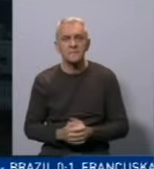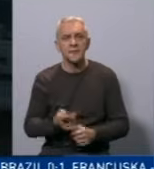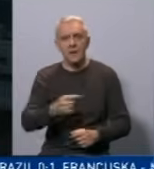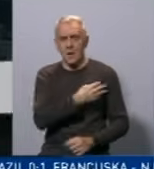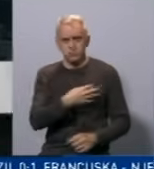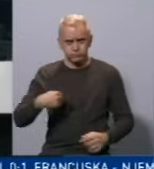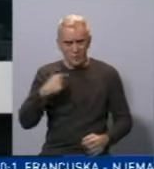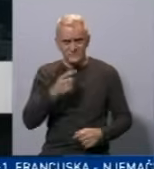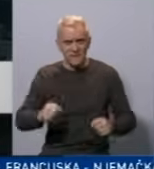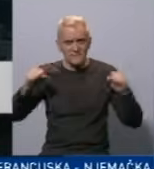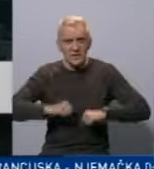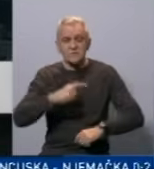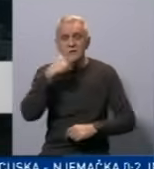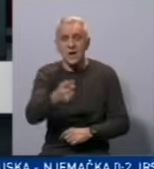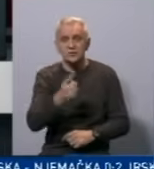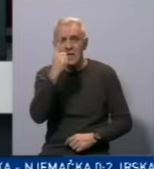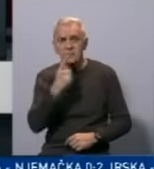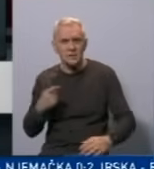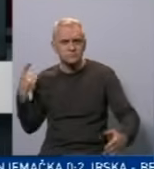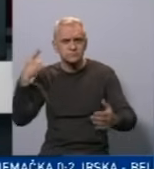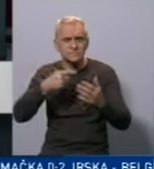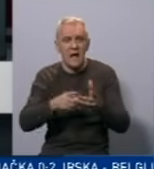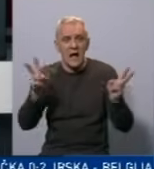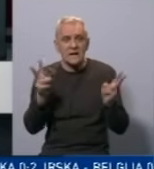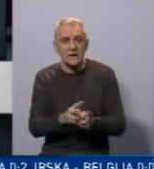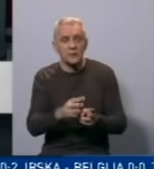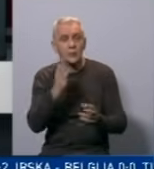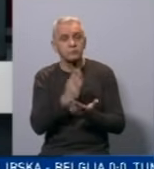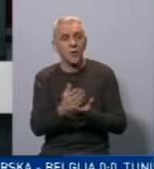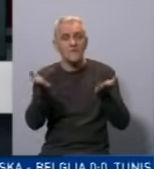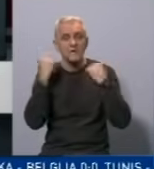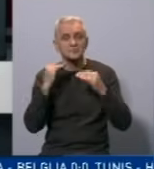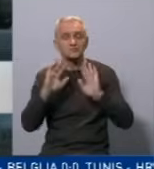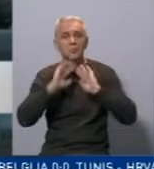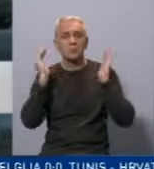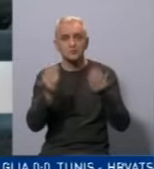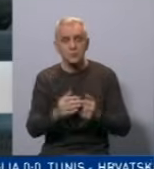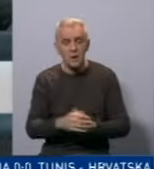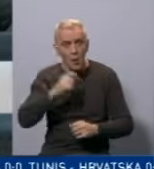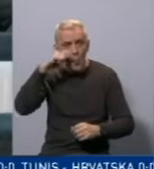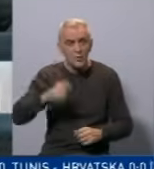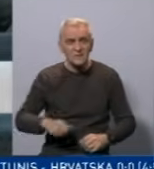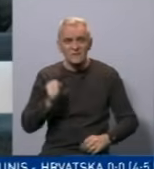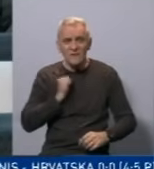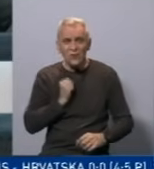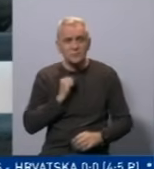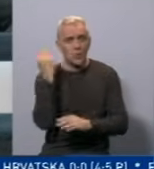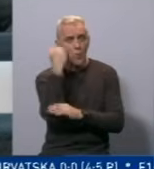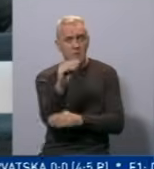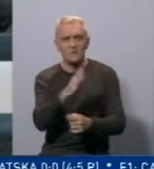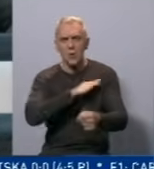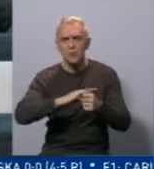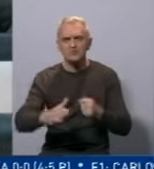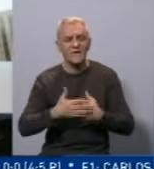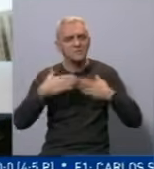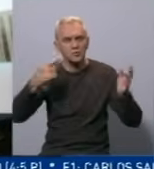Poljske vlasti saopštile su da je jedan od projektila nakratko narušio njihov vazdušni prostor. Ukrajinska vojska objavila je da